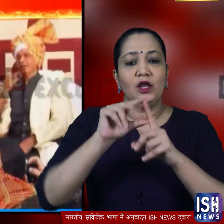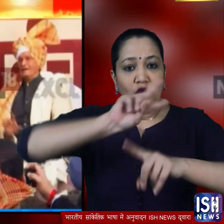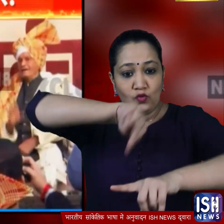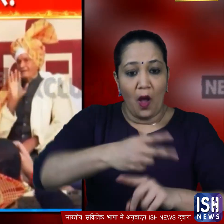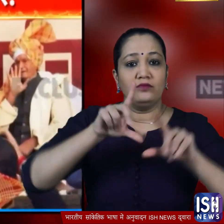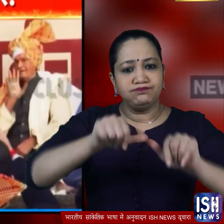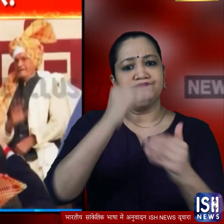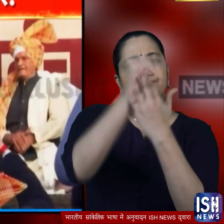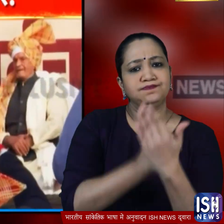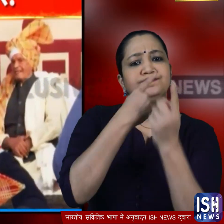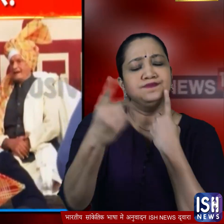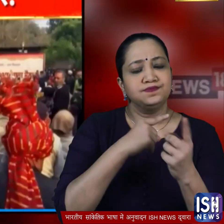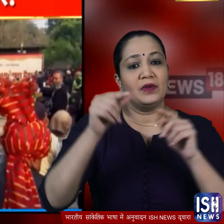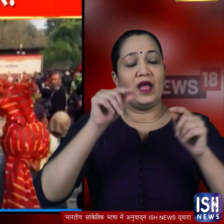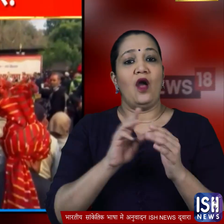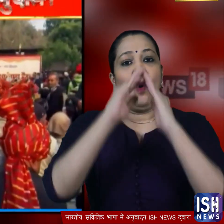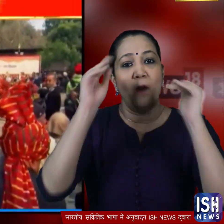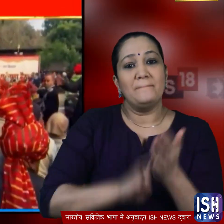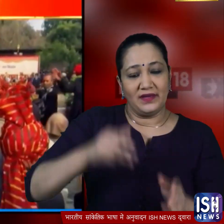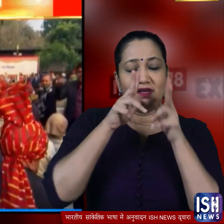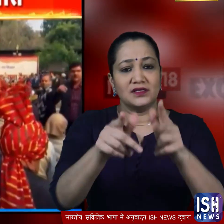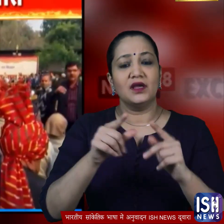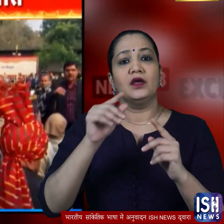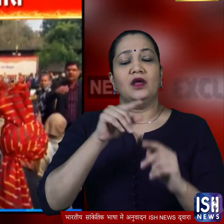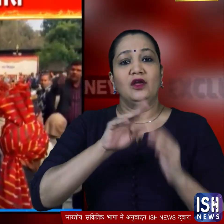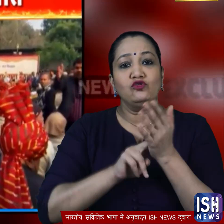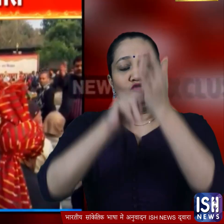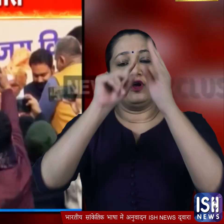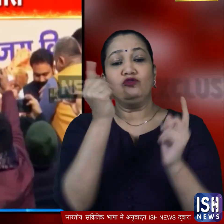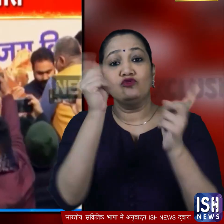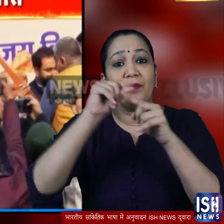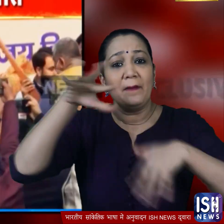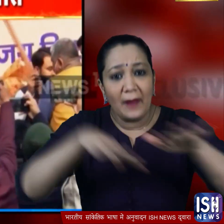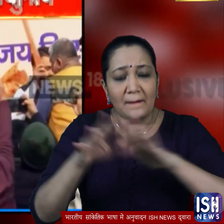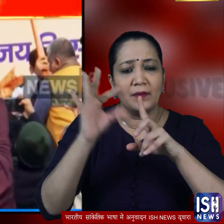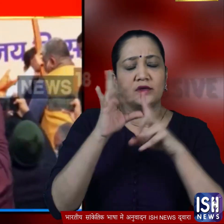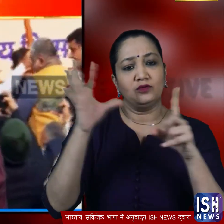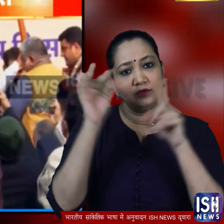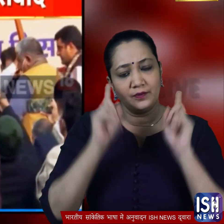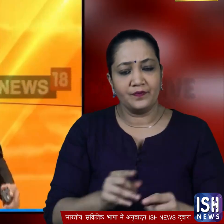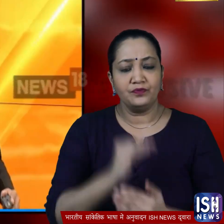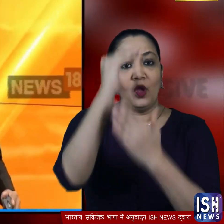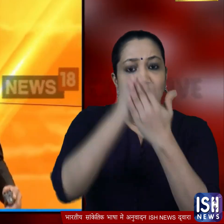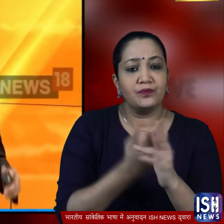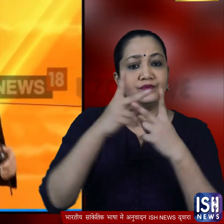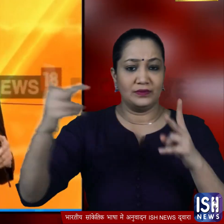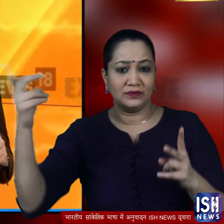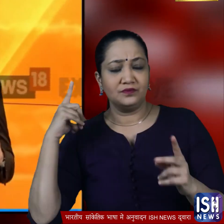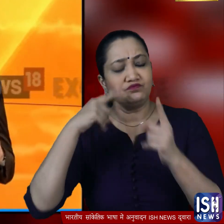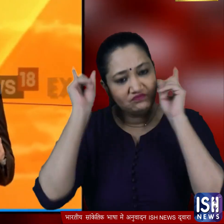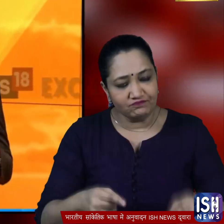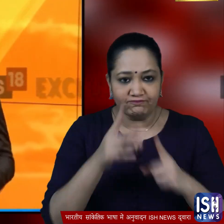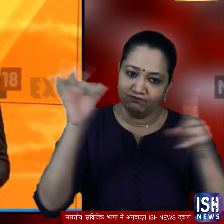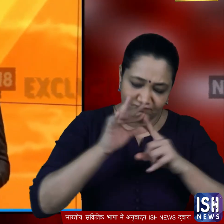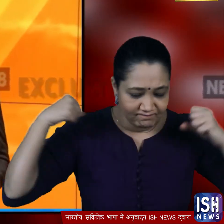दिल्ली में करीब 2 घंटे तक चले इस कार्यक्रम में गृह मंत्री ने पश्चिमी उत्तर प्रदेश में प्रचार अभियान की रणनीति का खाका तैयार किया और कार्यक्रम में शामिल